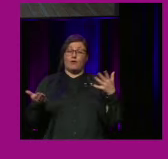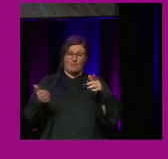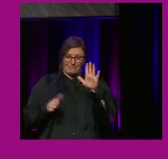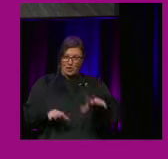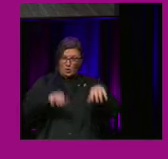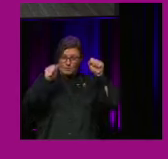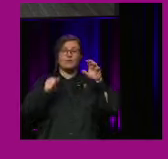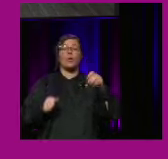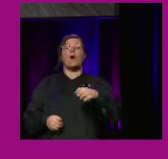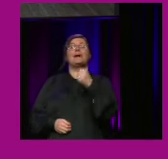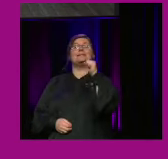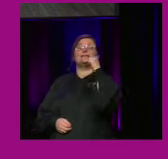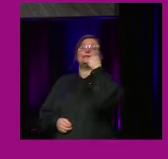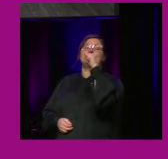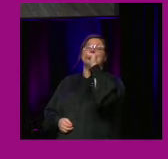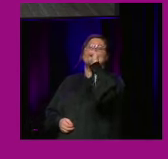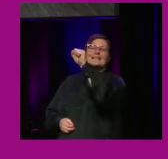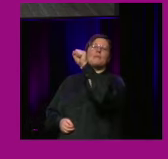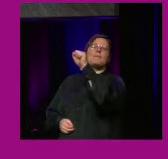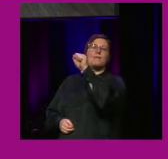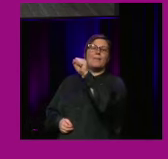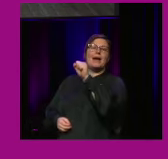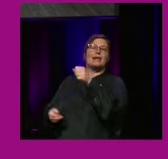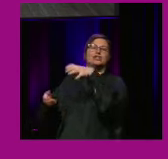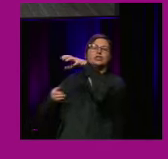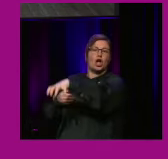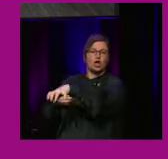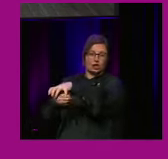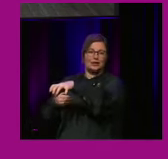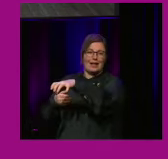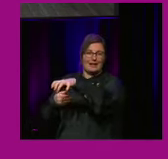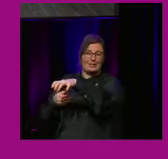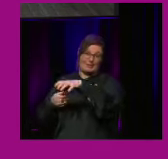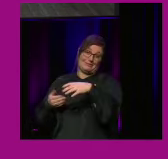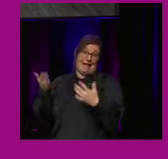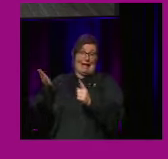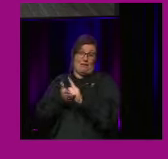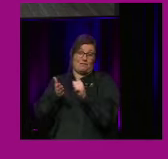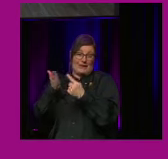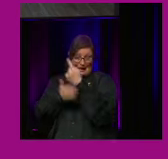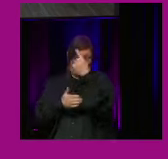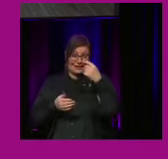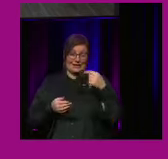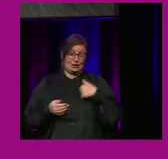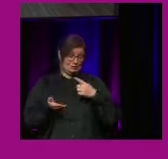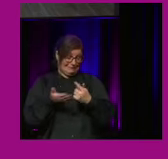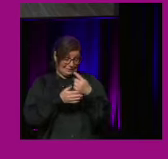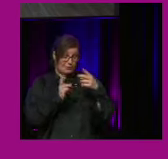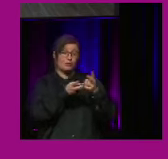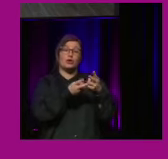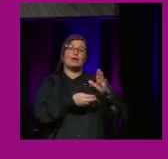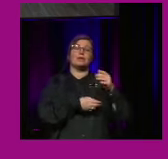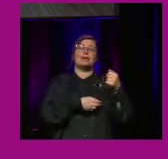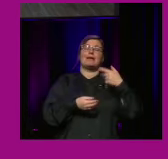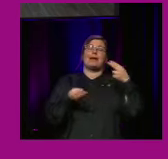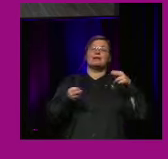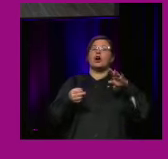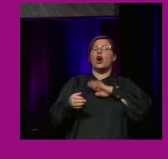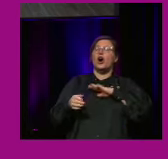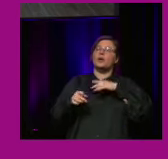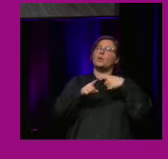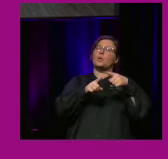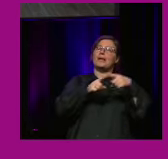ofta justitiekanslern kommer med ett ombud till domstolen och försvarar då staten. Och när jag kräver skadestånd